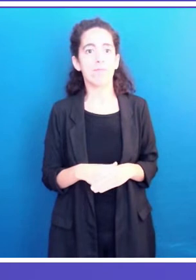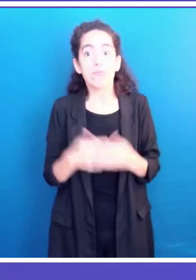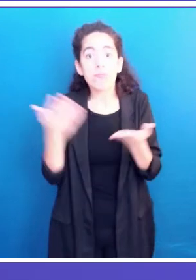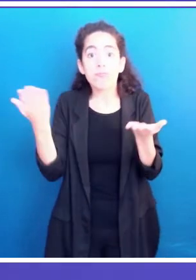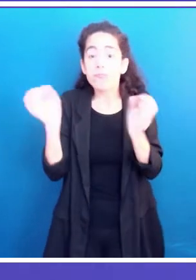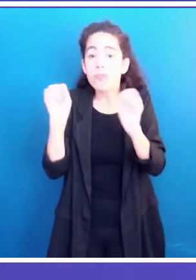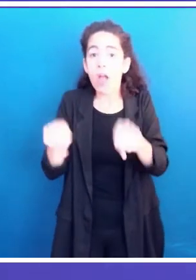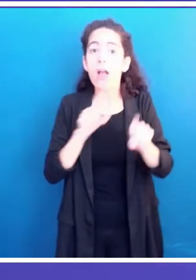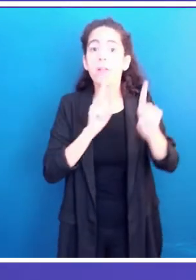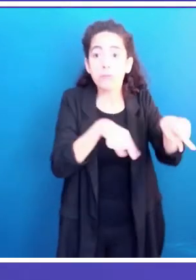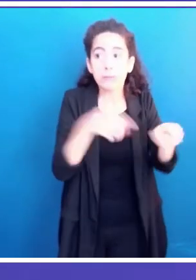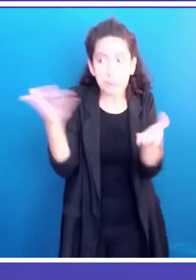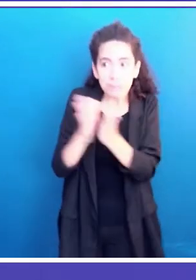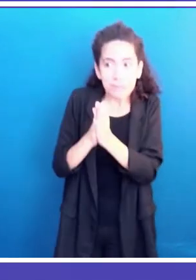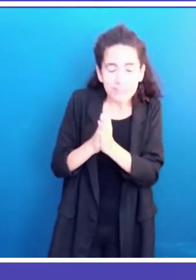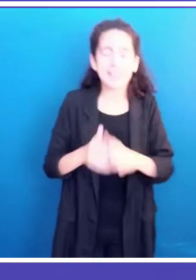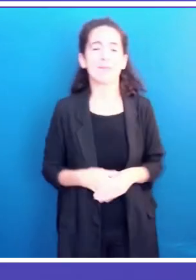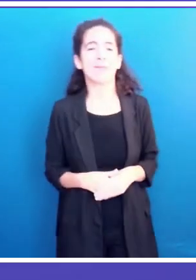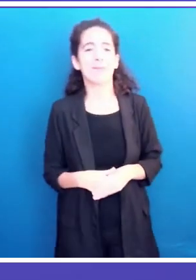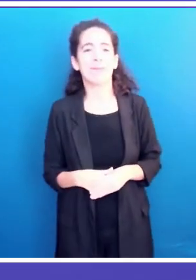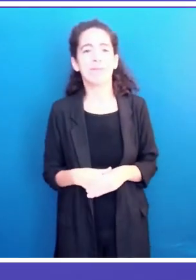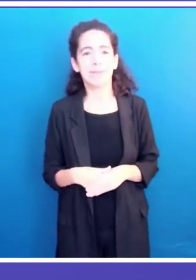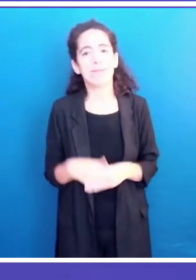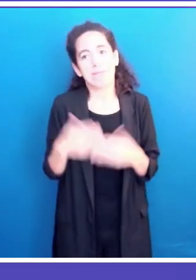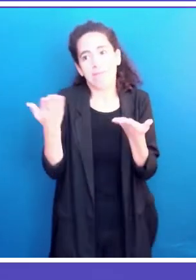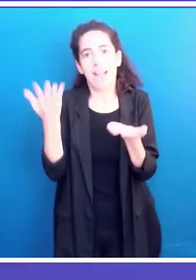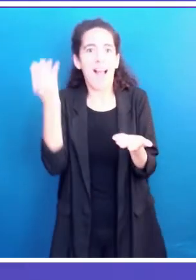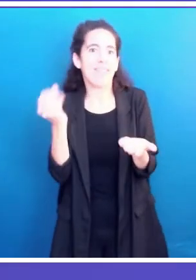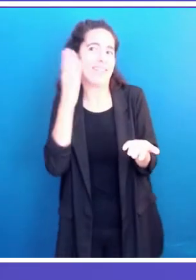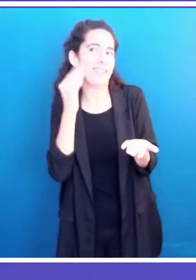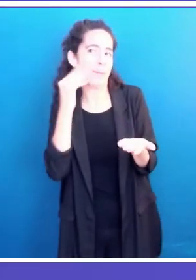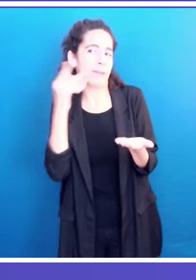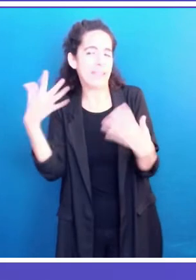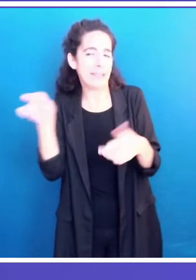حسب خبرتك إذن، هل أجبتي على هذه الأسئلة جوفانا؟